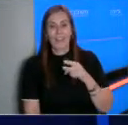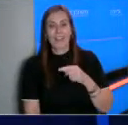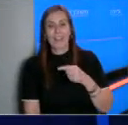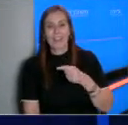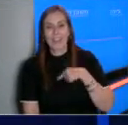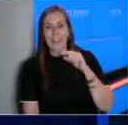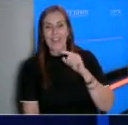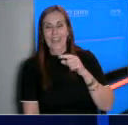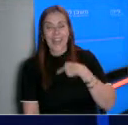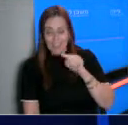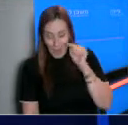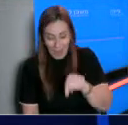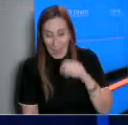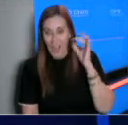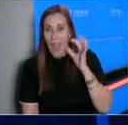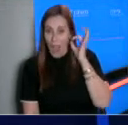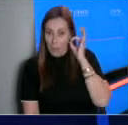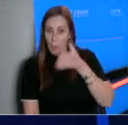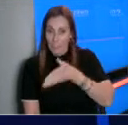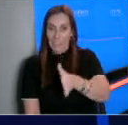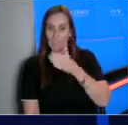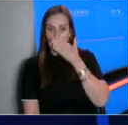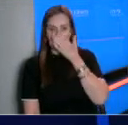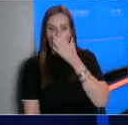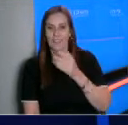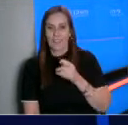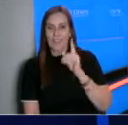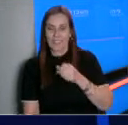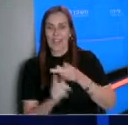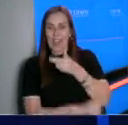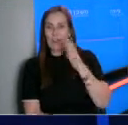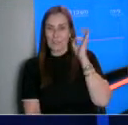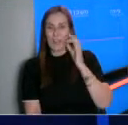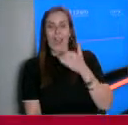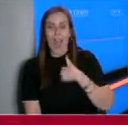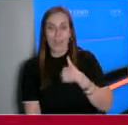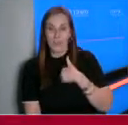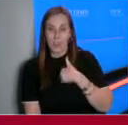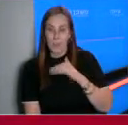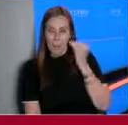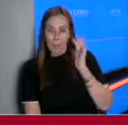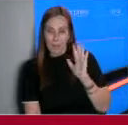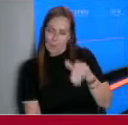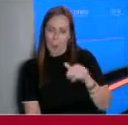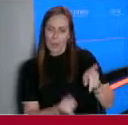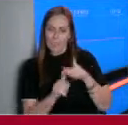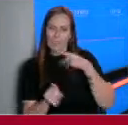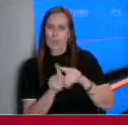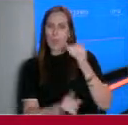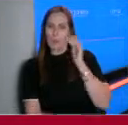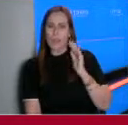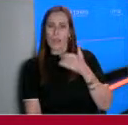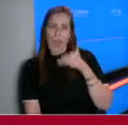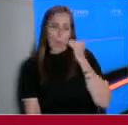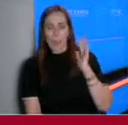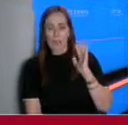גיל לבחורות. לא, הבנות נתנו להם להיכנס. אנחנו, תראה, צריך לעבור את הבנות עכשיו. אנחנו בקטע אמריקאי במדינה. כאילו